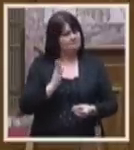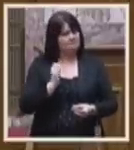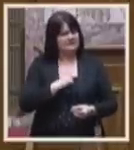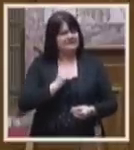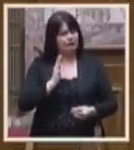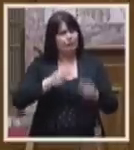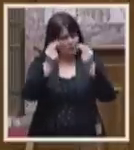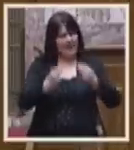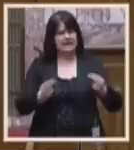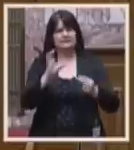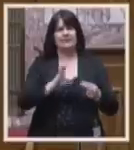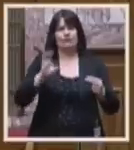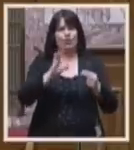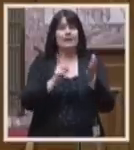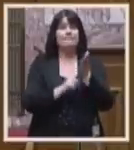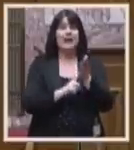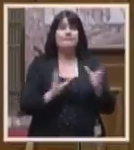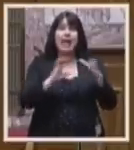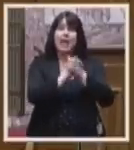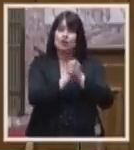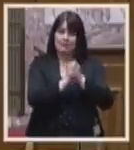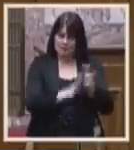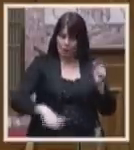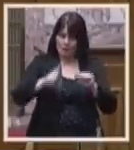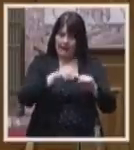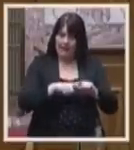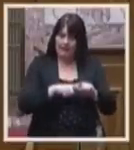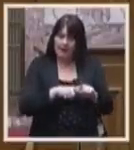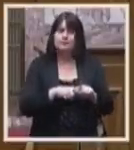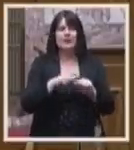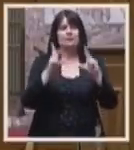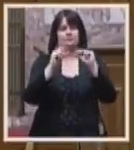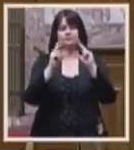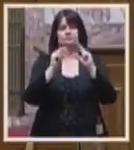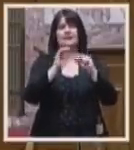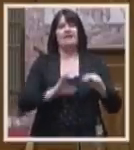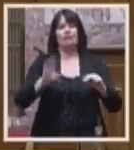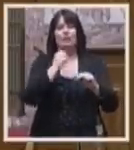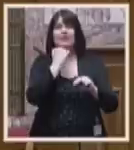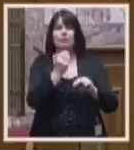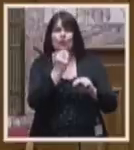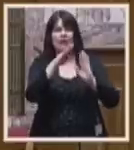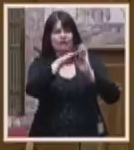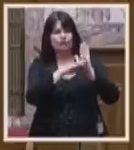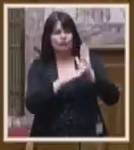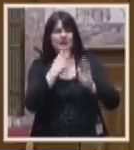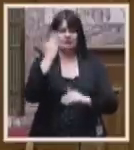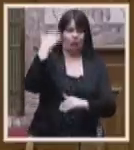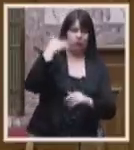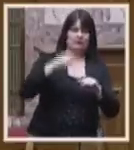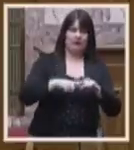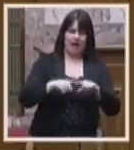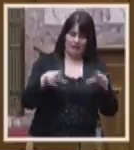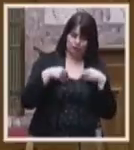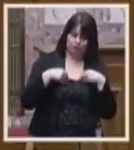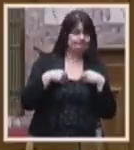υπάρχει και εθνική συνεννόηση και εθνική σύμνοια, ότι δεν μπορούμε να αποδεχτούμε όρους υποτιμητικούς